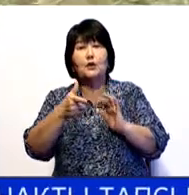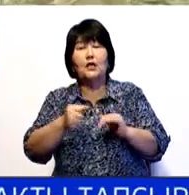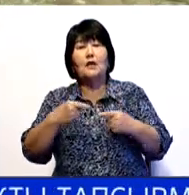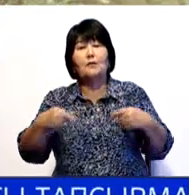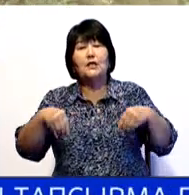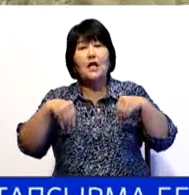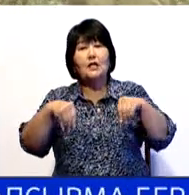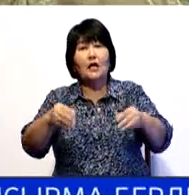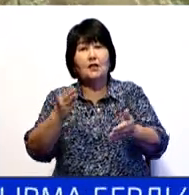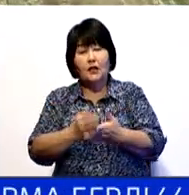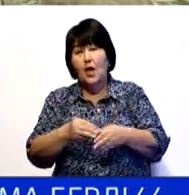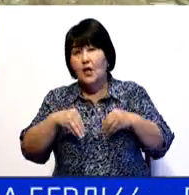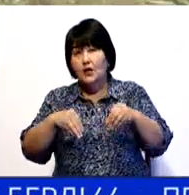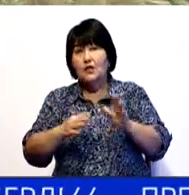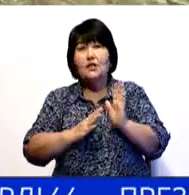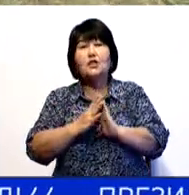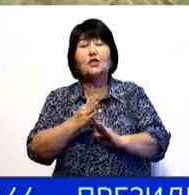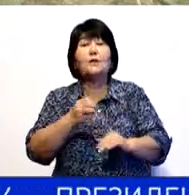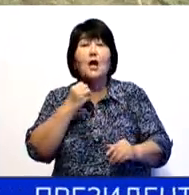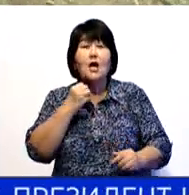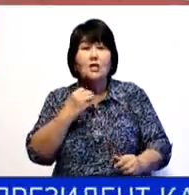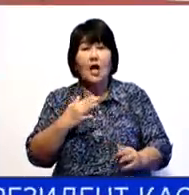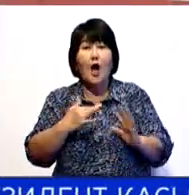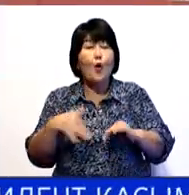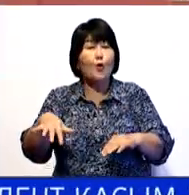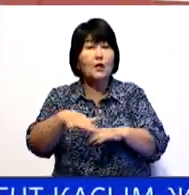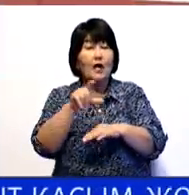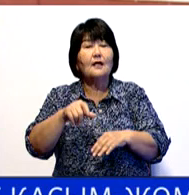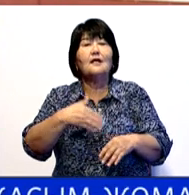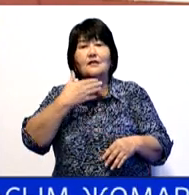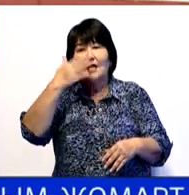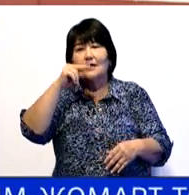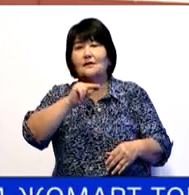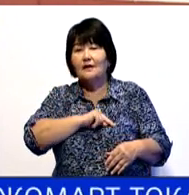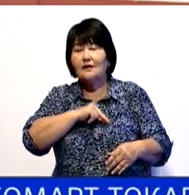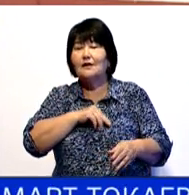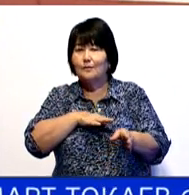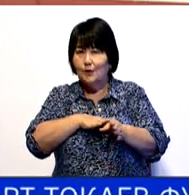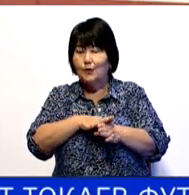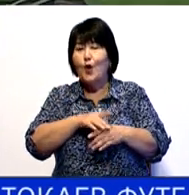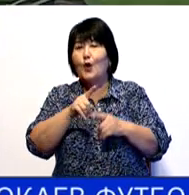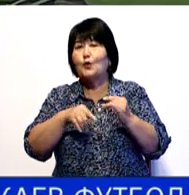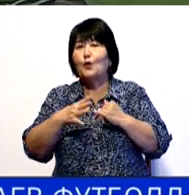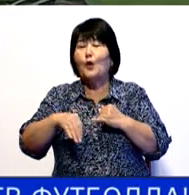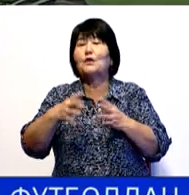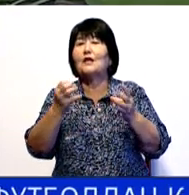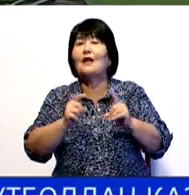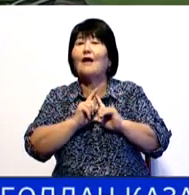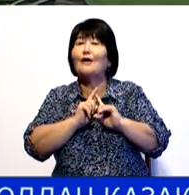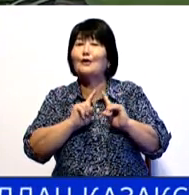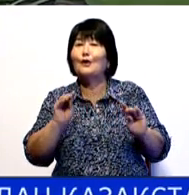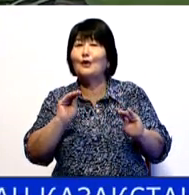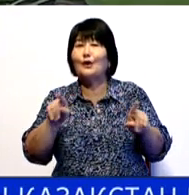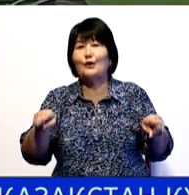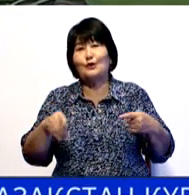дақыл түрін екті. Егістің шығымы жақсы. Енді ауылдағы ағайынның ала жаздайғы бейнеті ақталса, туған өлкелерін тағы да түрлендіре түсетін